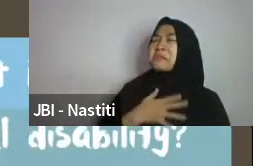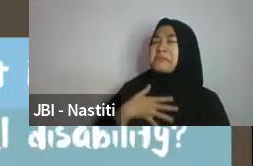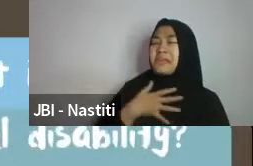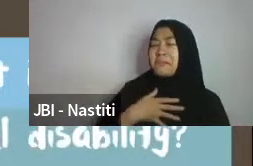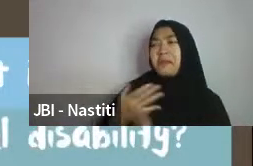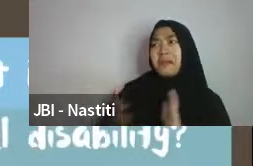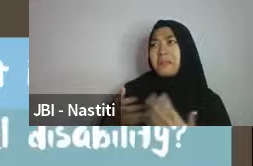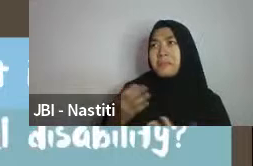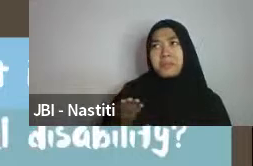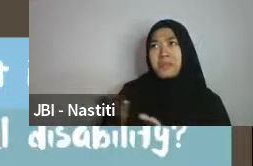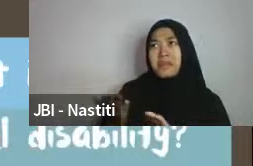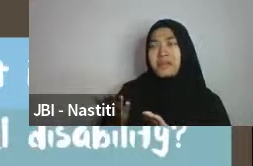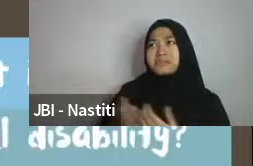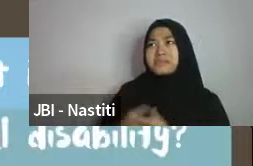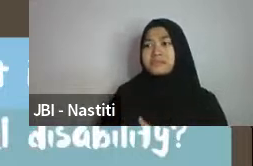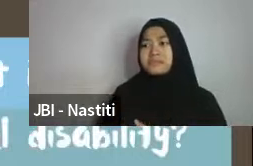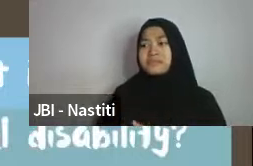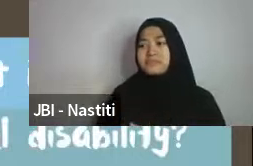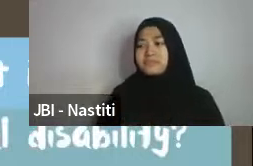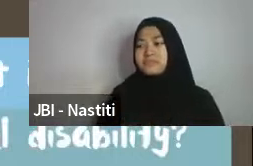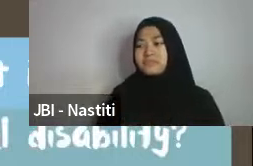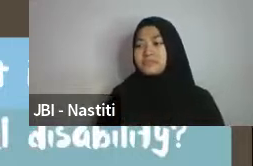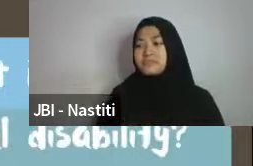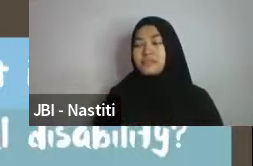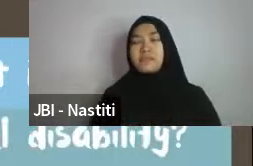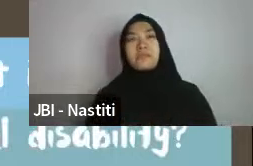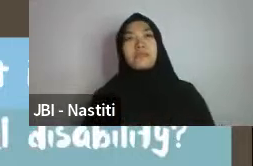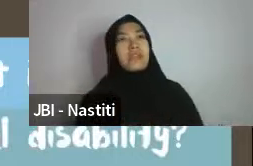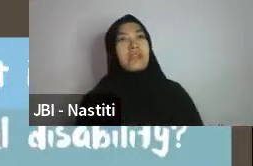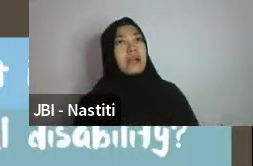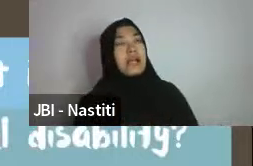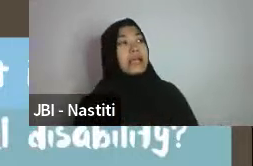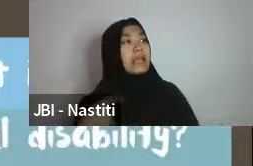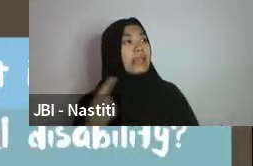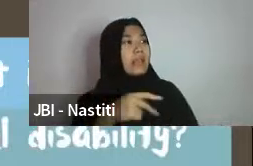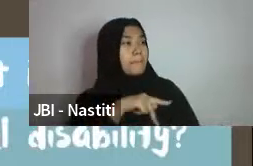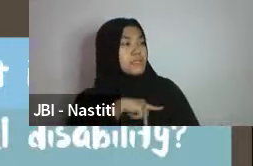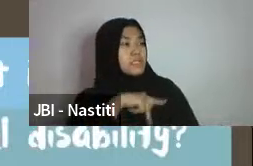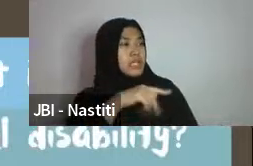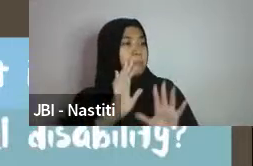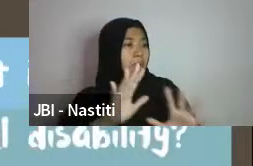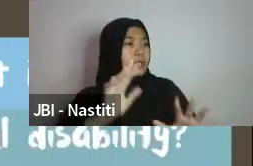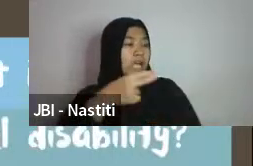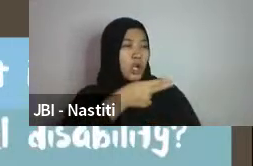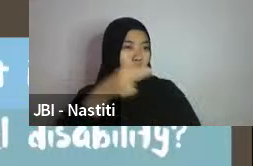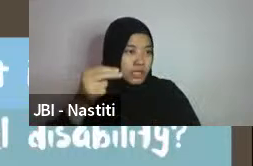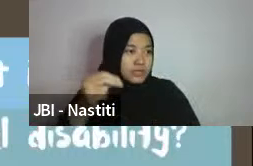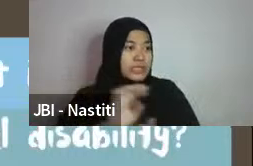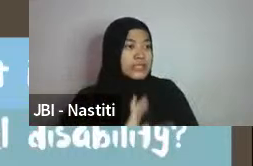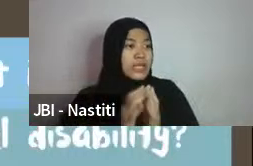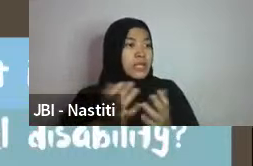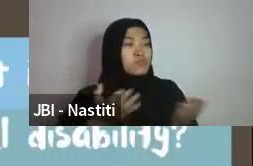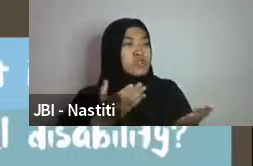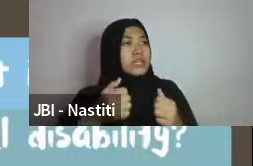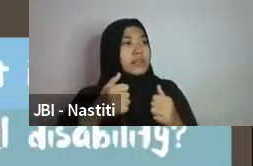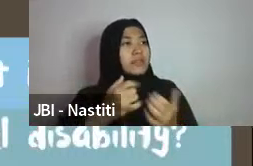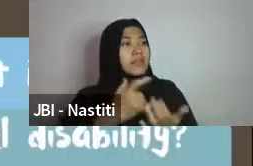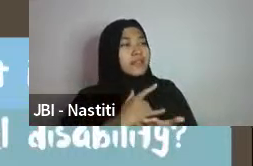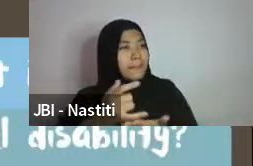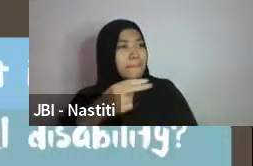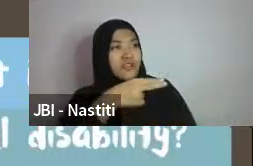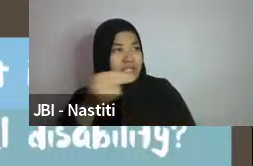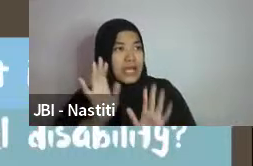Kita lebih banyak teman-teman dari Indonesia, jadi mungkin bahasa Indonesia ya Mbak ya. Baik, baik, oke.